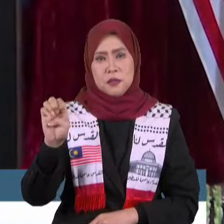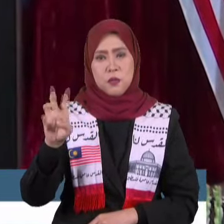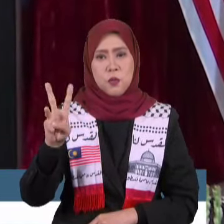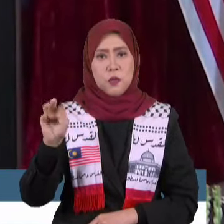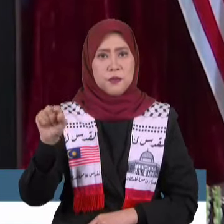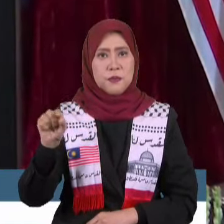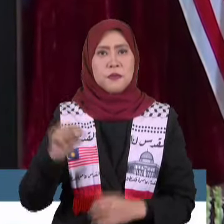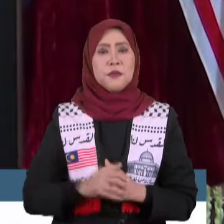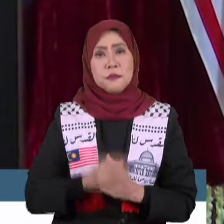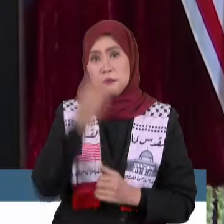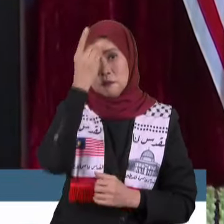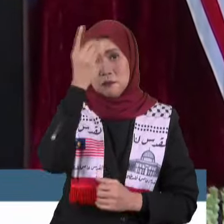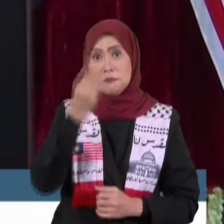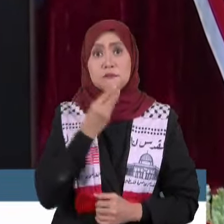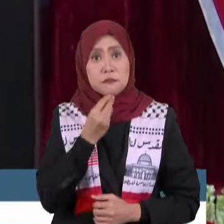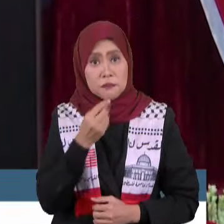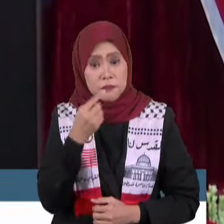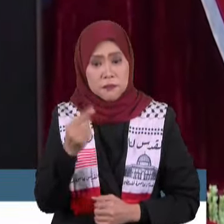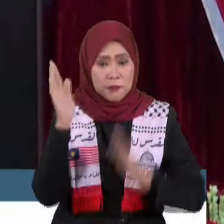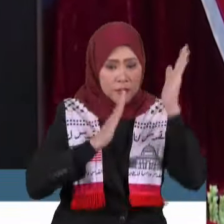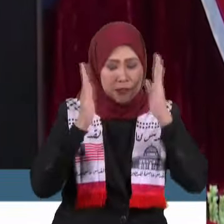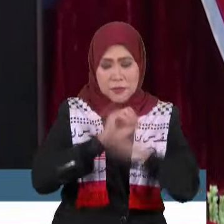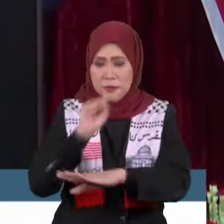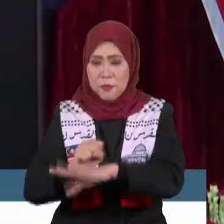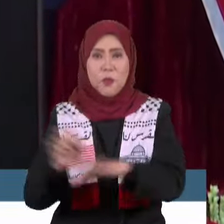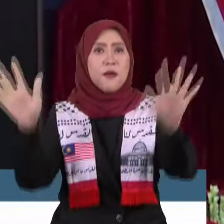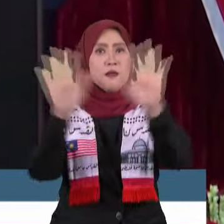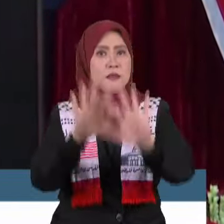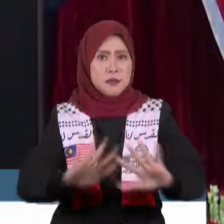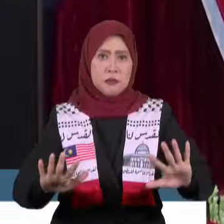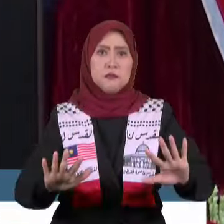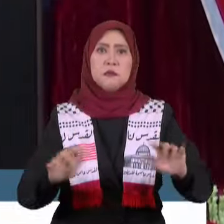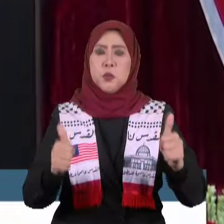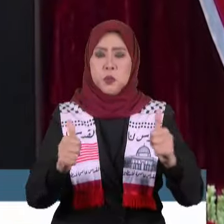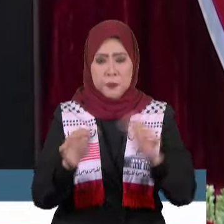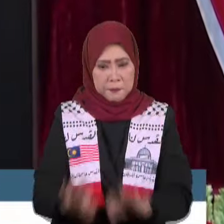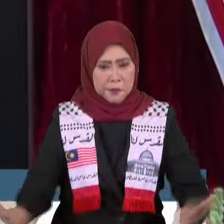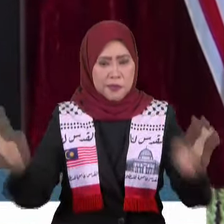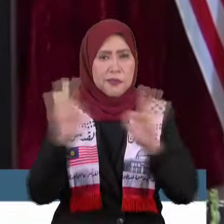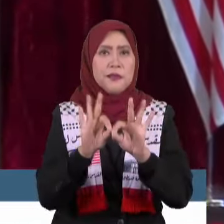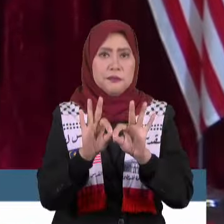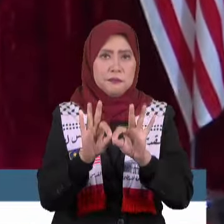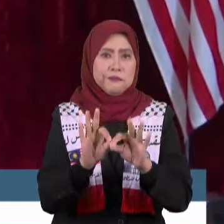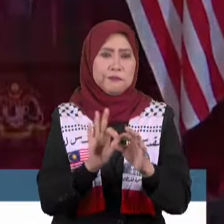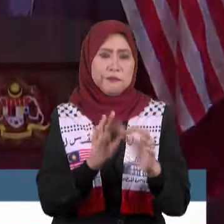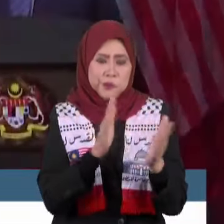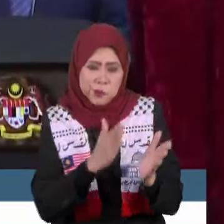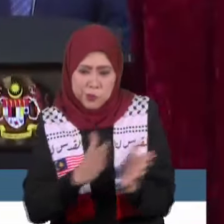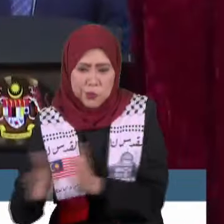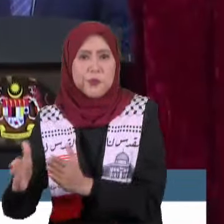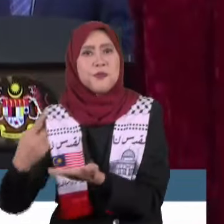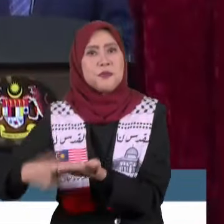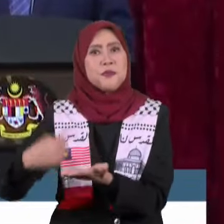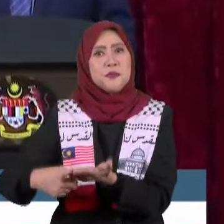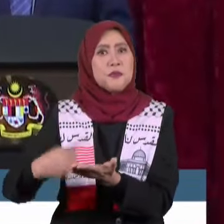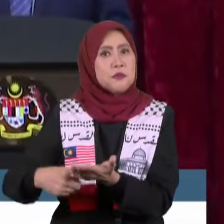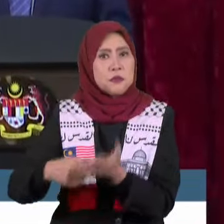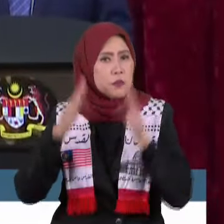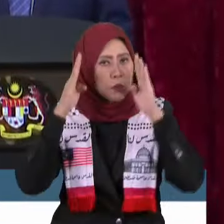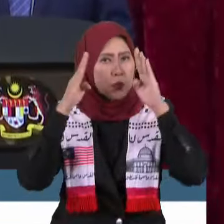Datuk Seri Anwar menyatakan Malaysia Singapura menyifatkan ASEAN sebagai sangat penting dan strategik. Perbincangan turut tertumpu